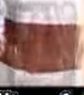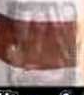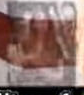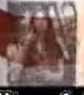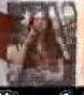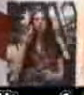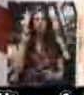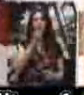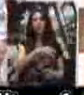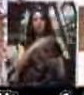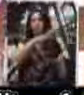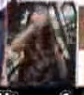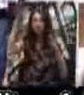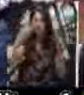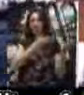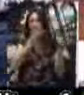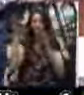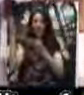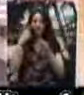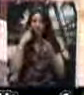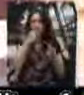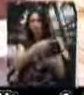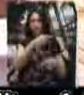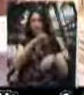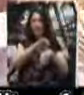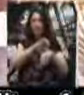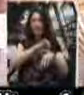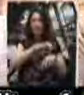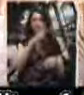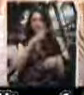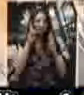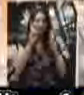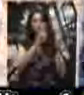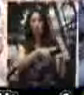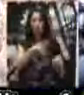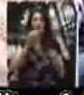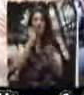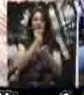القصة الإنسانية اللي حبيت أقدمها النهاردة لسجلات الفقر.